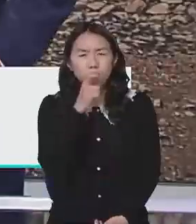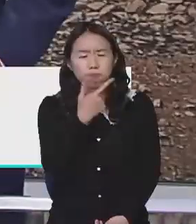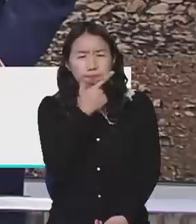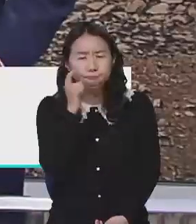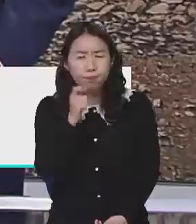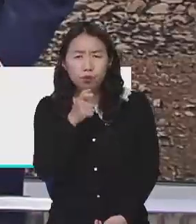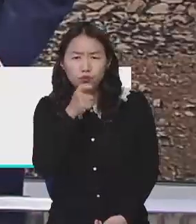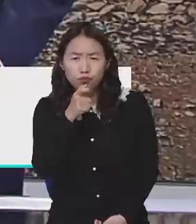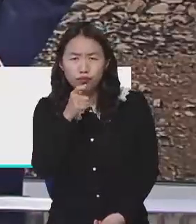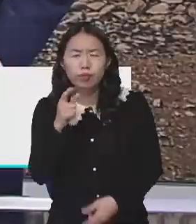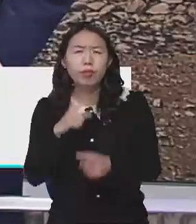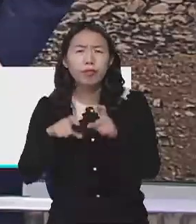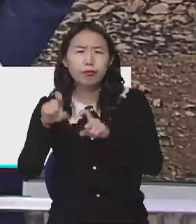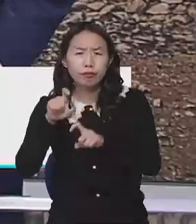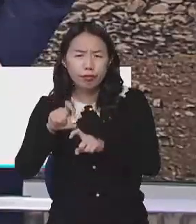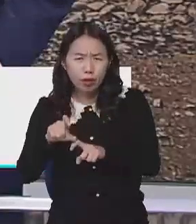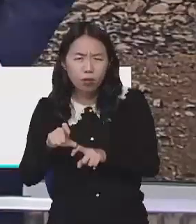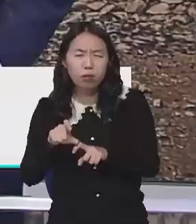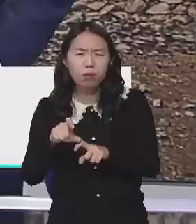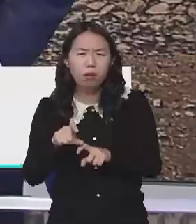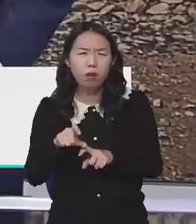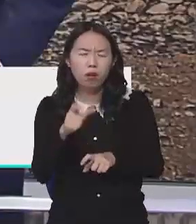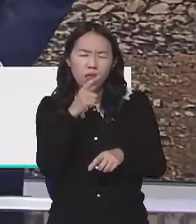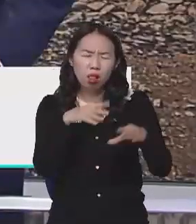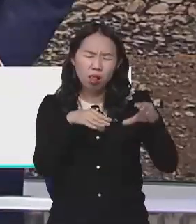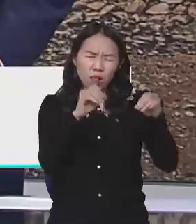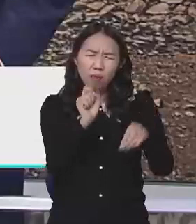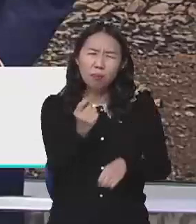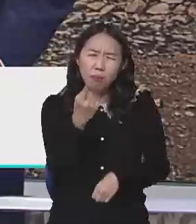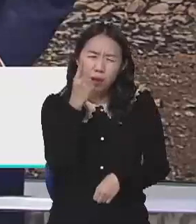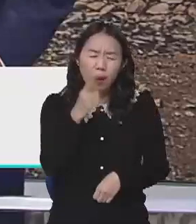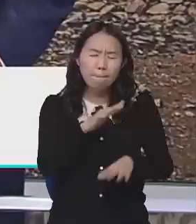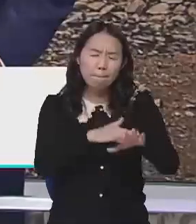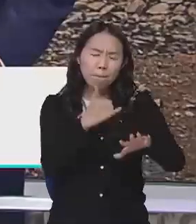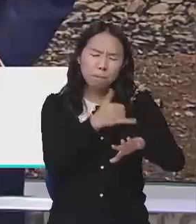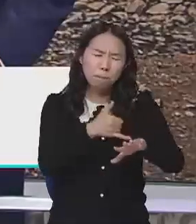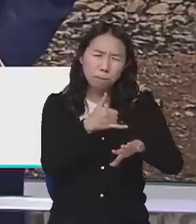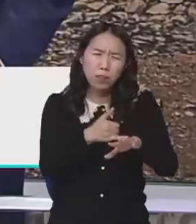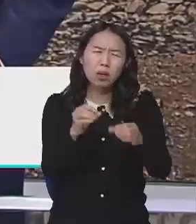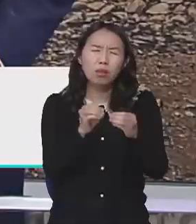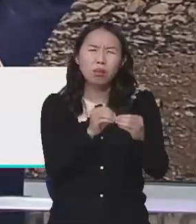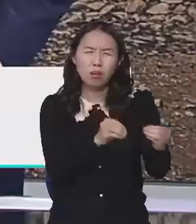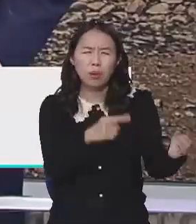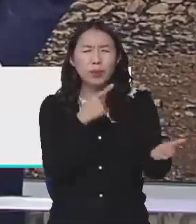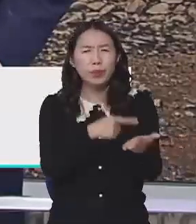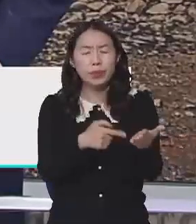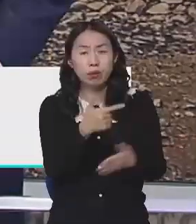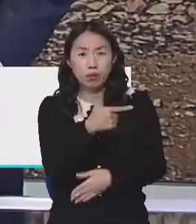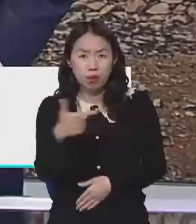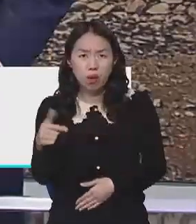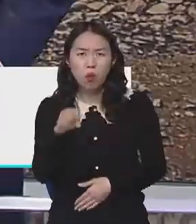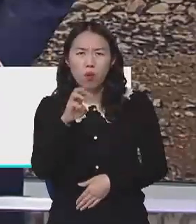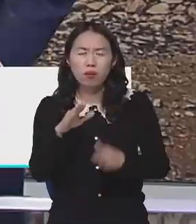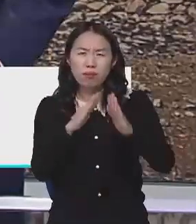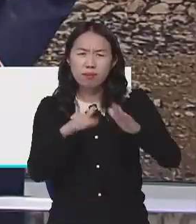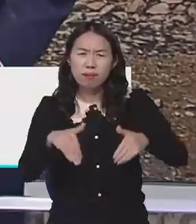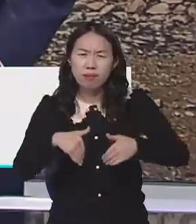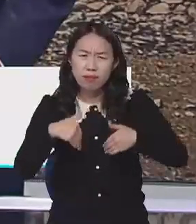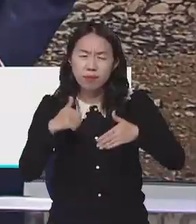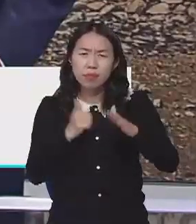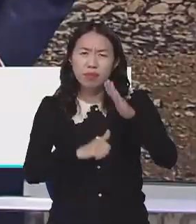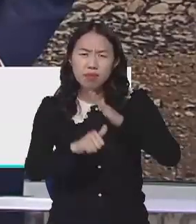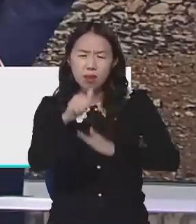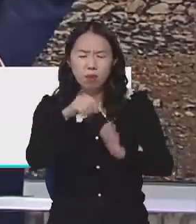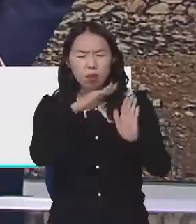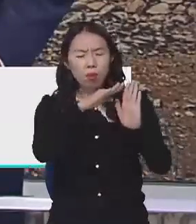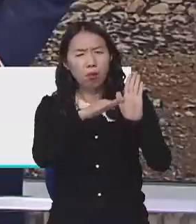물 부족은 식습 뿐만이 아닙니다 최악의 가뭄으로 다가오는 영농촌 농업용수 부족이 우려되는데요 광주 전남의 대표적 저수지의